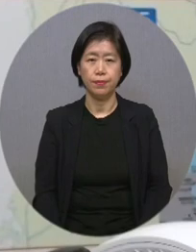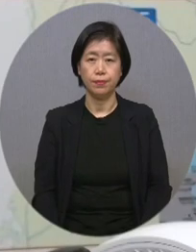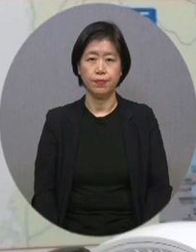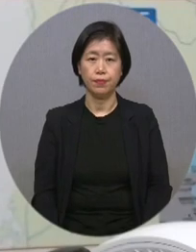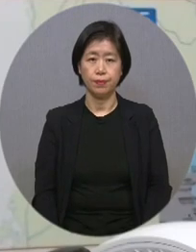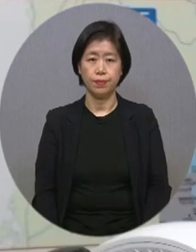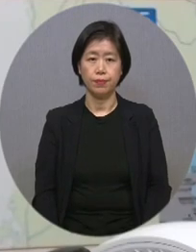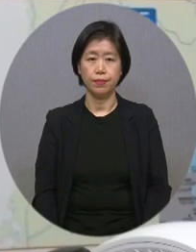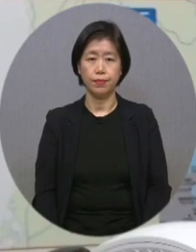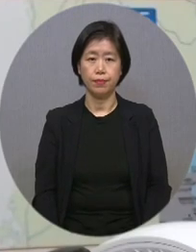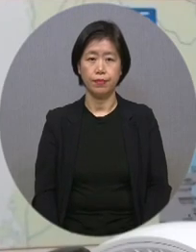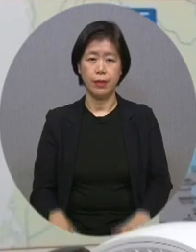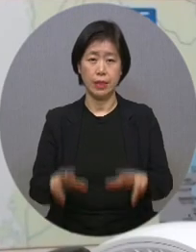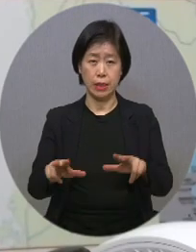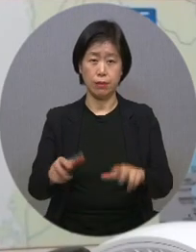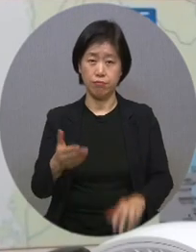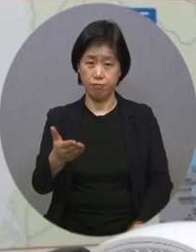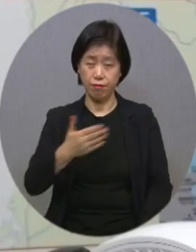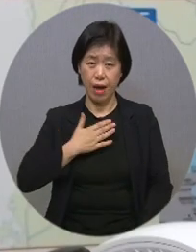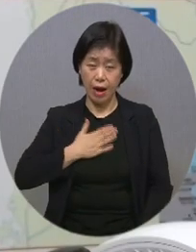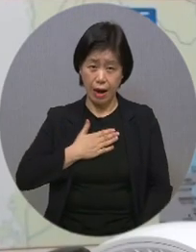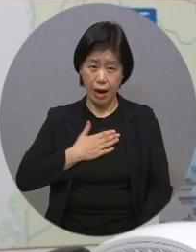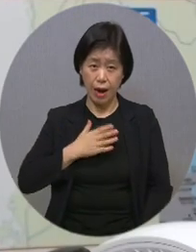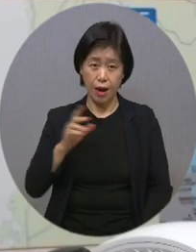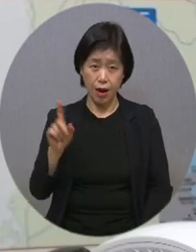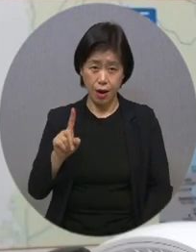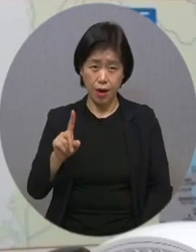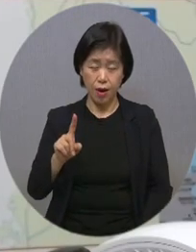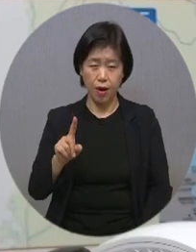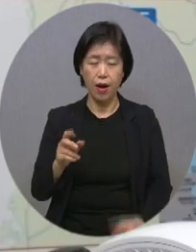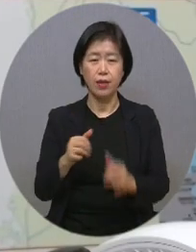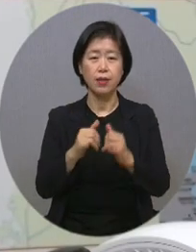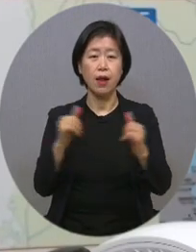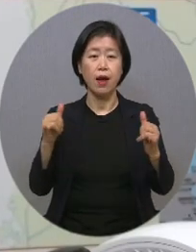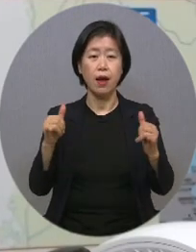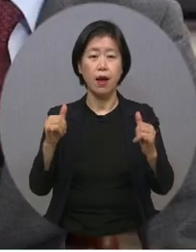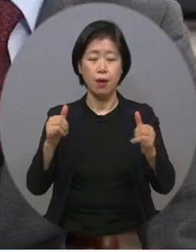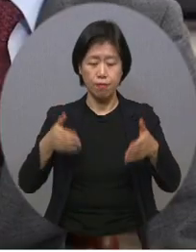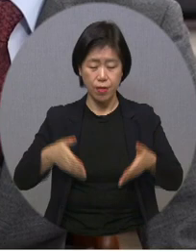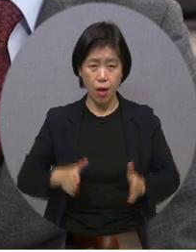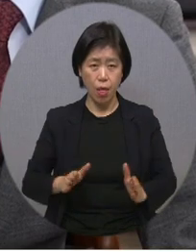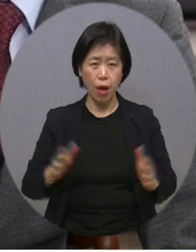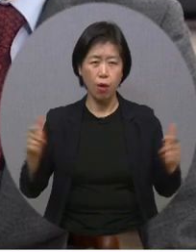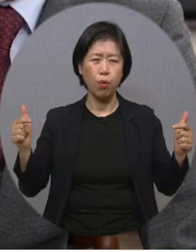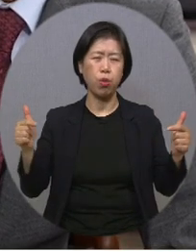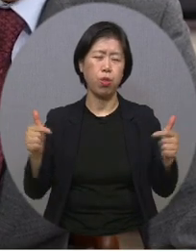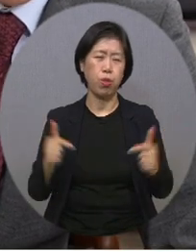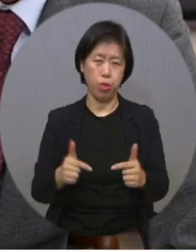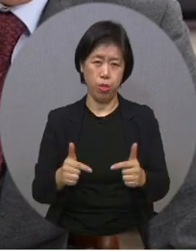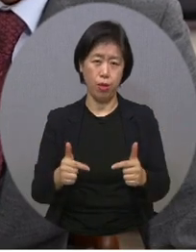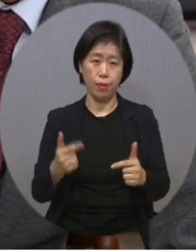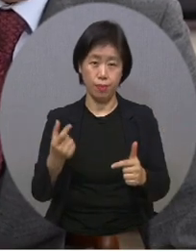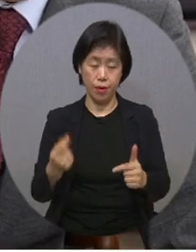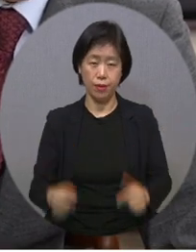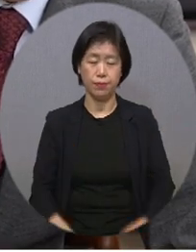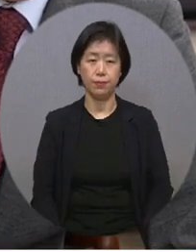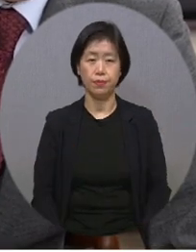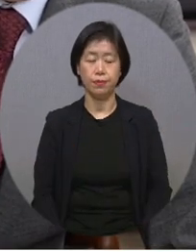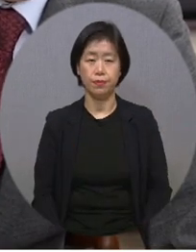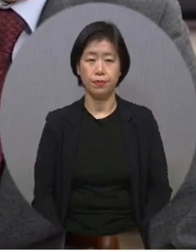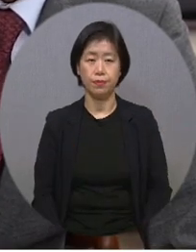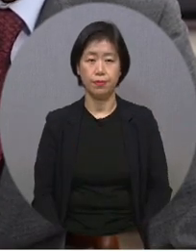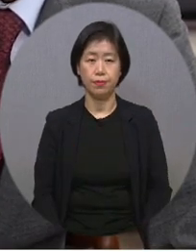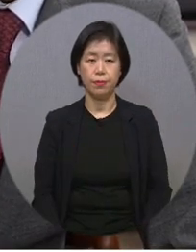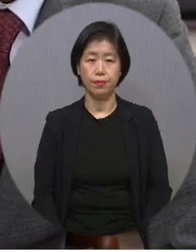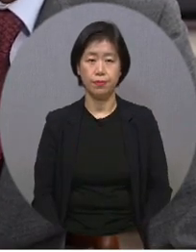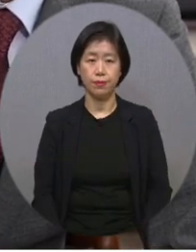아시다시피 인구가 감소되기 때문에 인구 문제가 국가적인 주요한 아젠다지 않습니까? 그런데